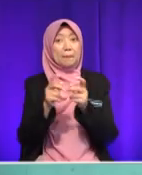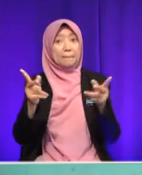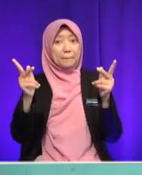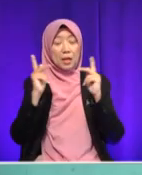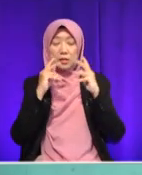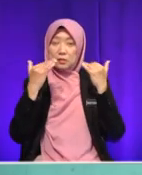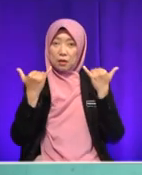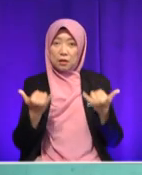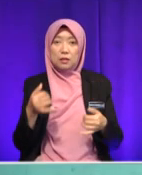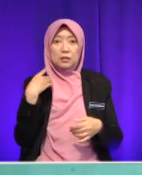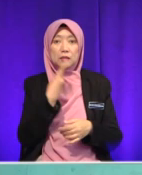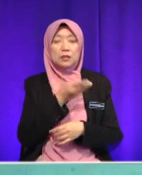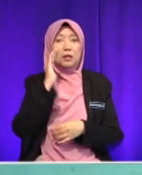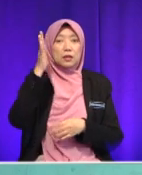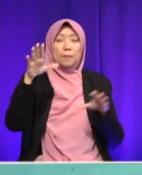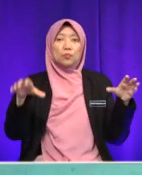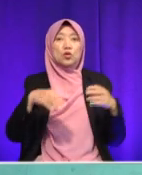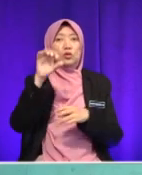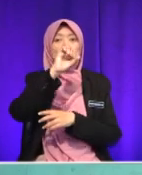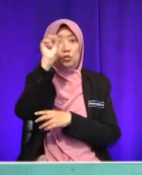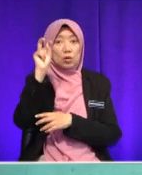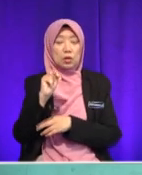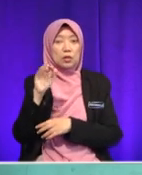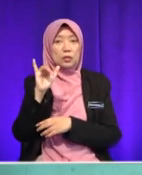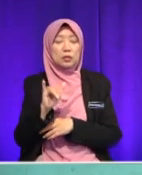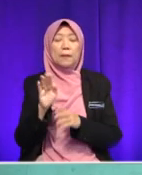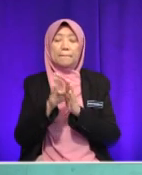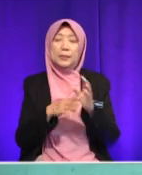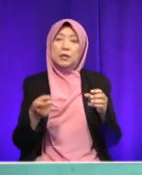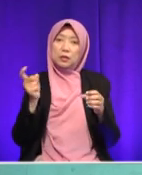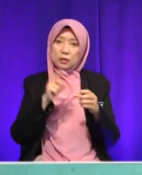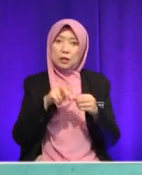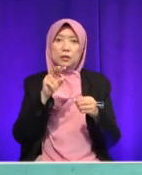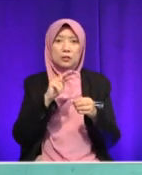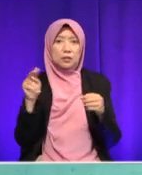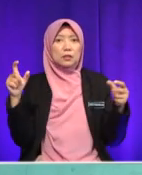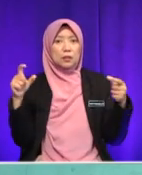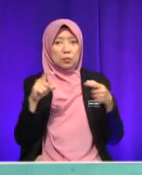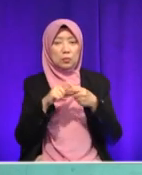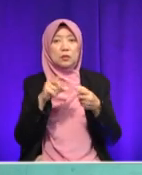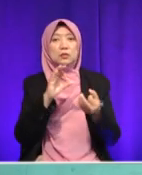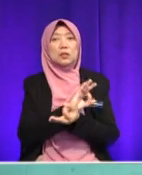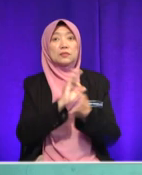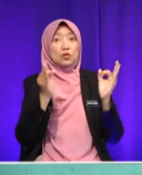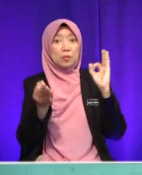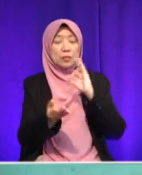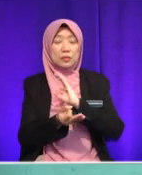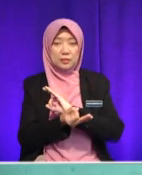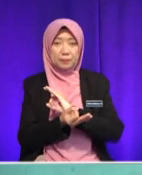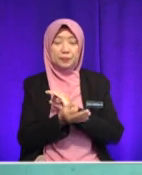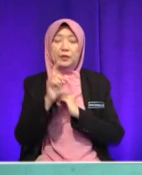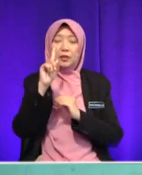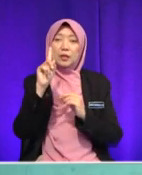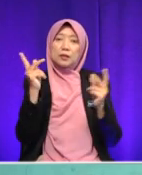buat soalan yang berkaitan dengan gabungan transformasi. Tetapi sebelum itu, apakah itu gabungan transformasi? Sekali lagi cikgu